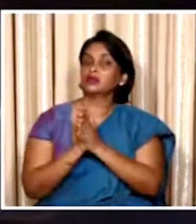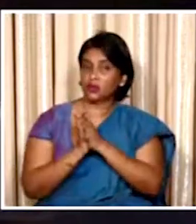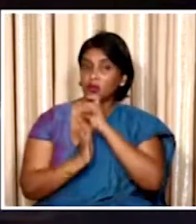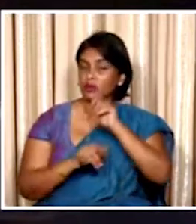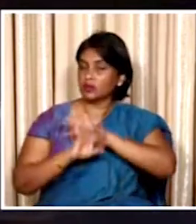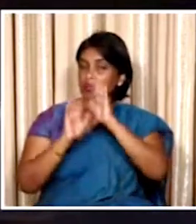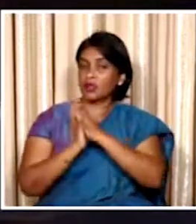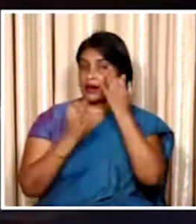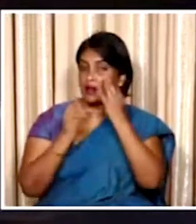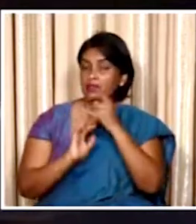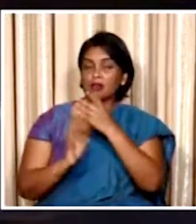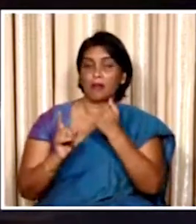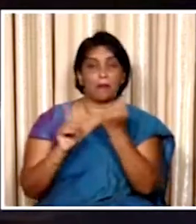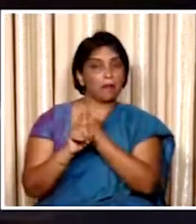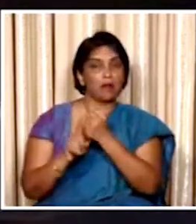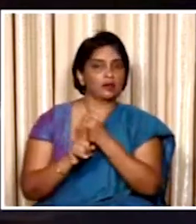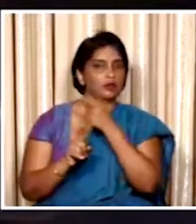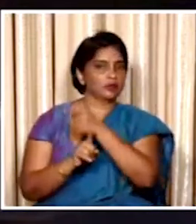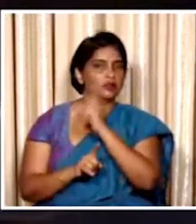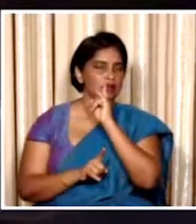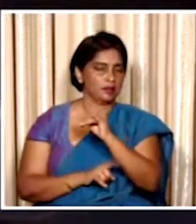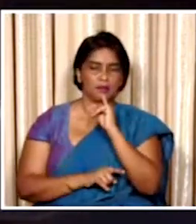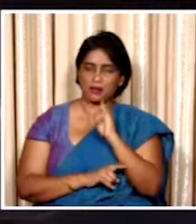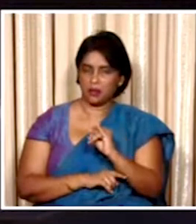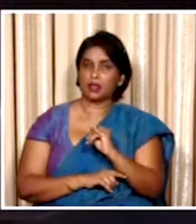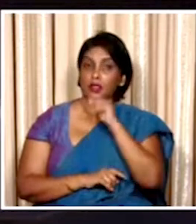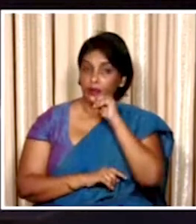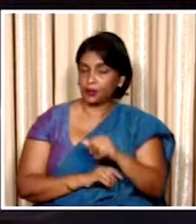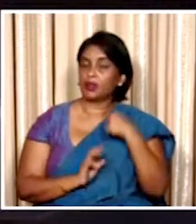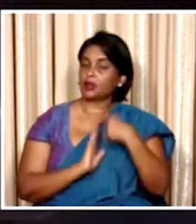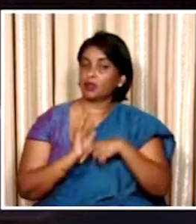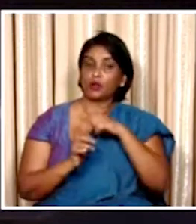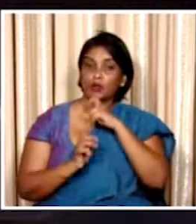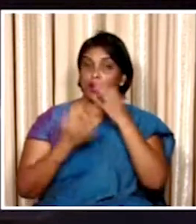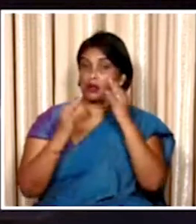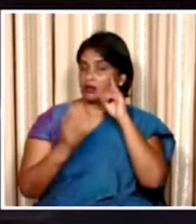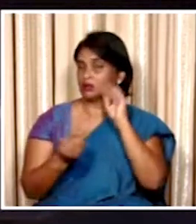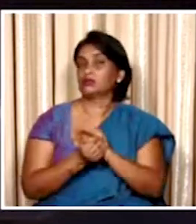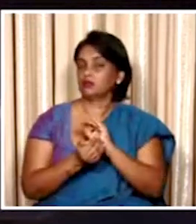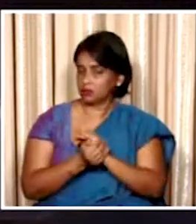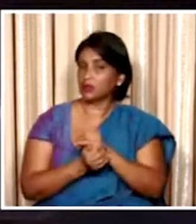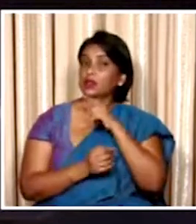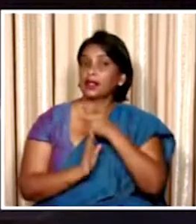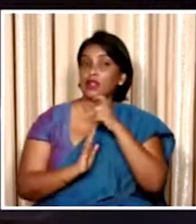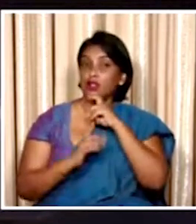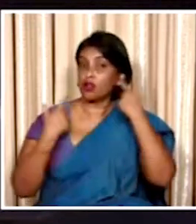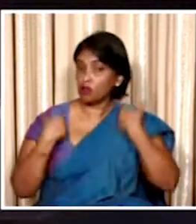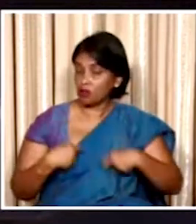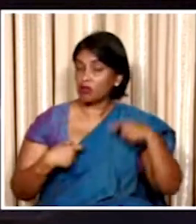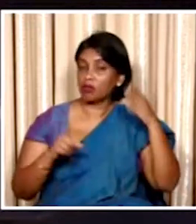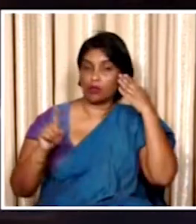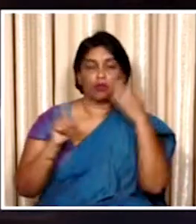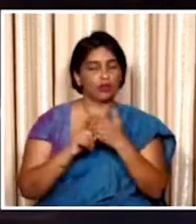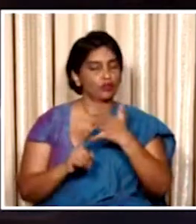අධිකරණයේ ස්වාධීනත්වයට බලය පාවිච්චි කරලා මේ විදිහට චෝදනා නගන එක වැරදි. ඉතා පැහැදිලිව අපේ රටේ අධිකරණයේ ස්වාධීනත්වය ආරක්ෂා කර යුතුයි. ඒක නීතිච්චවරු ඒ